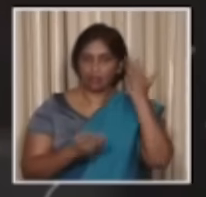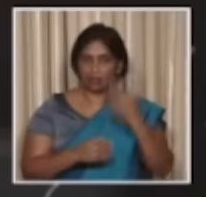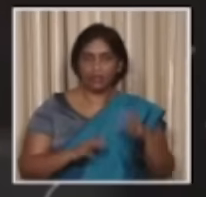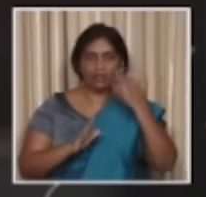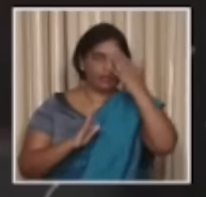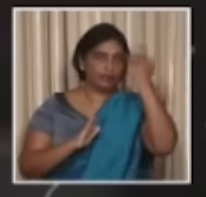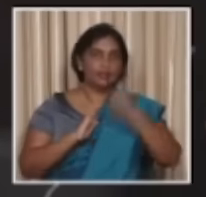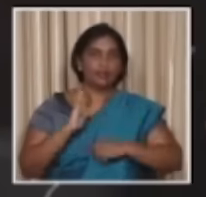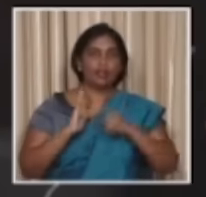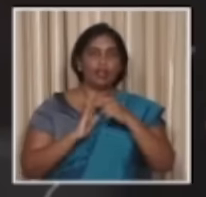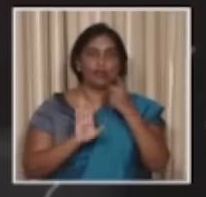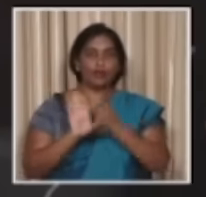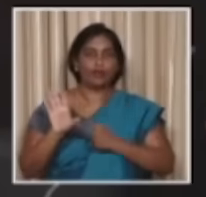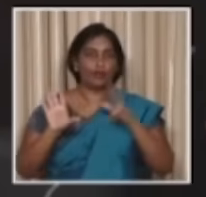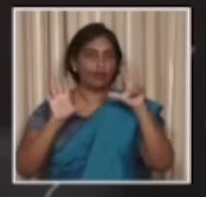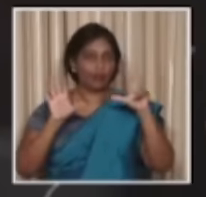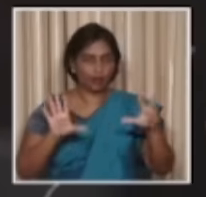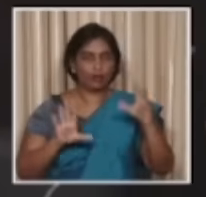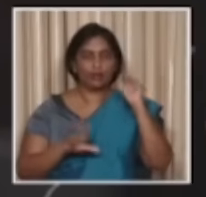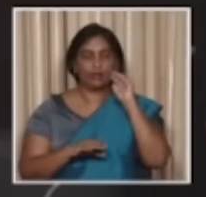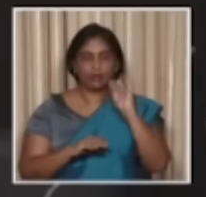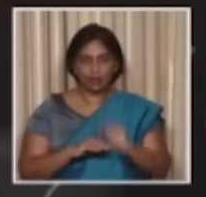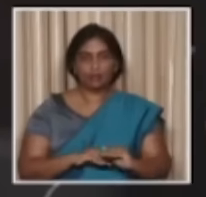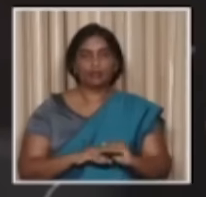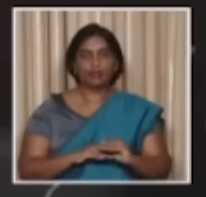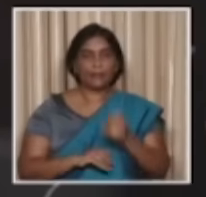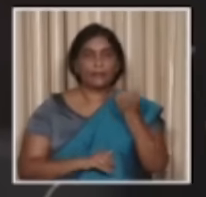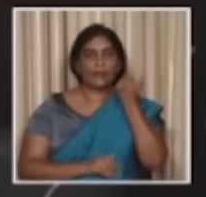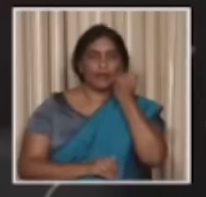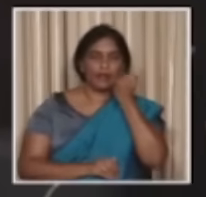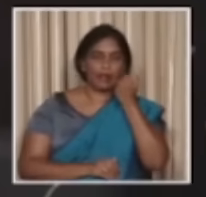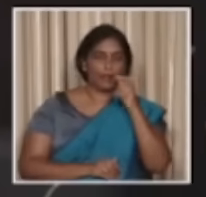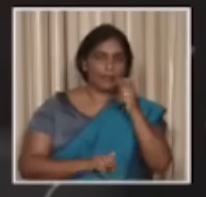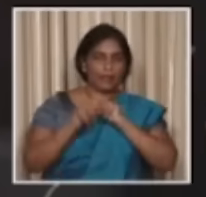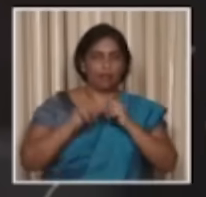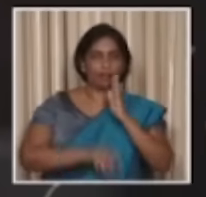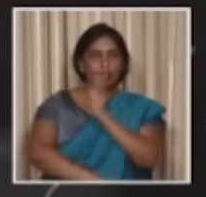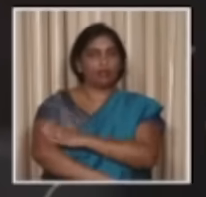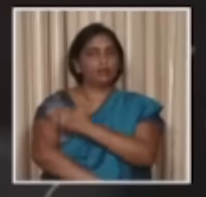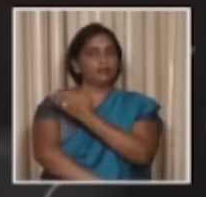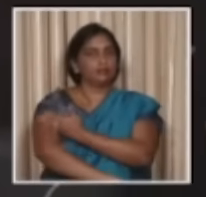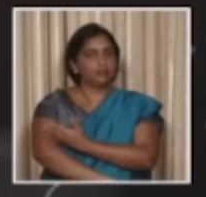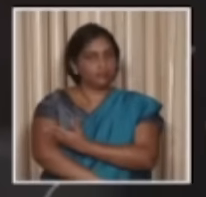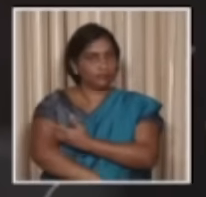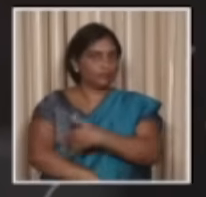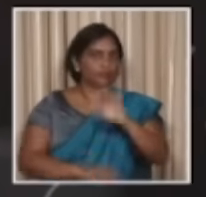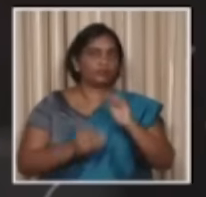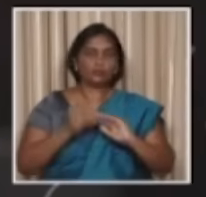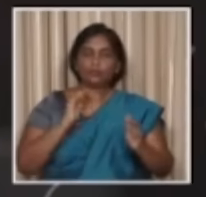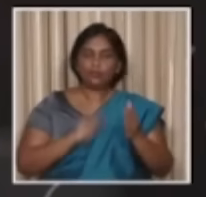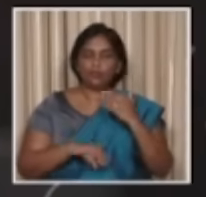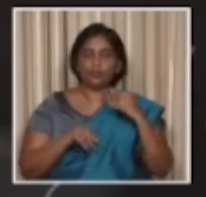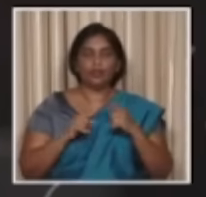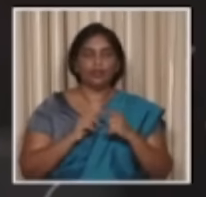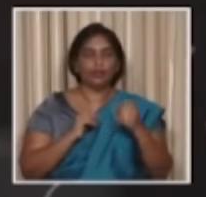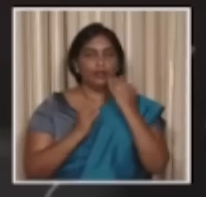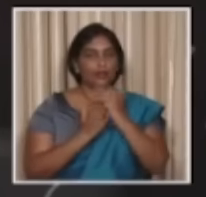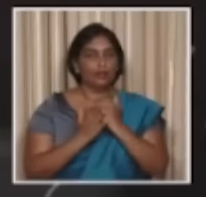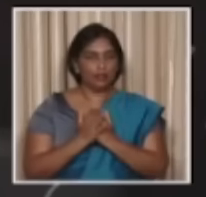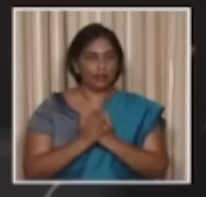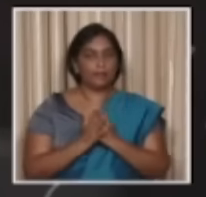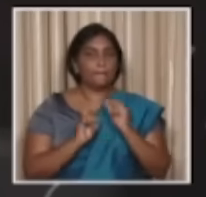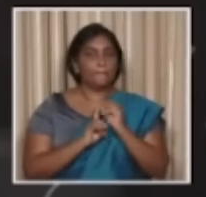යාපනයේ අවුරුදු 8ක දියණ එකගේ වෙනින් ලැඩකට බෙහෙත් ගන්නාම අතක් කපලා අතක් නැතුව ගෙදර යන්න සිද්ධ වුණා.